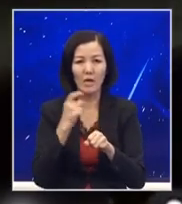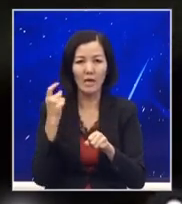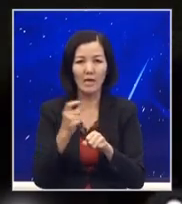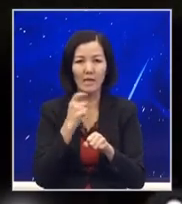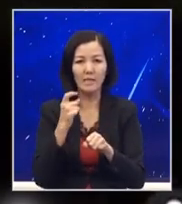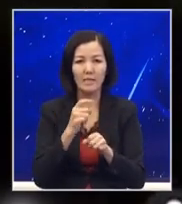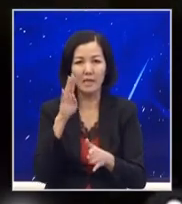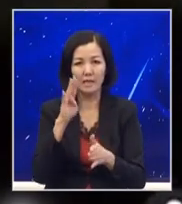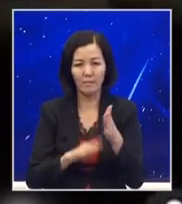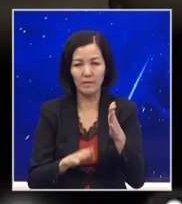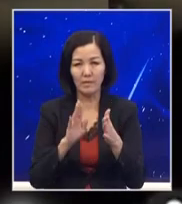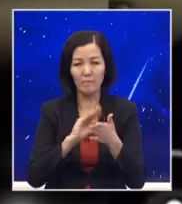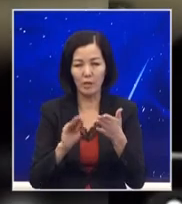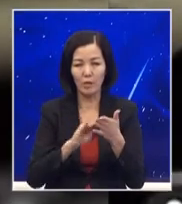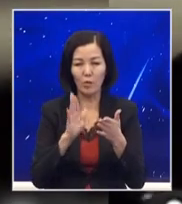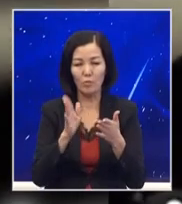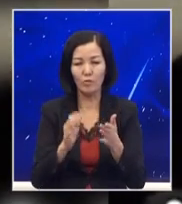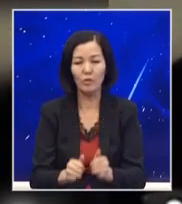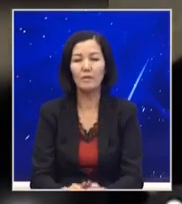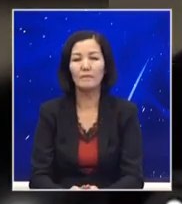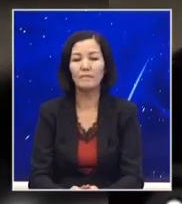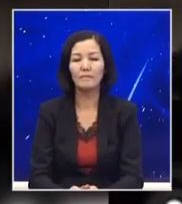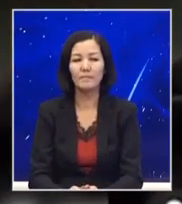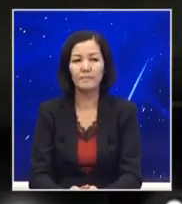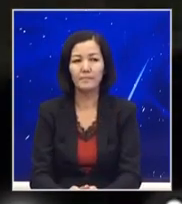автомашины составлен административный протокол.